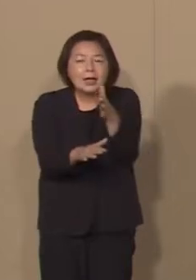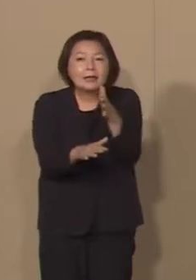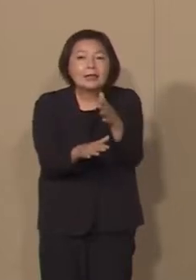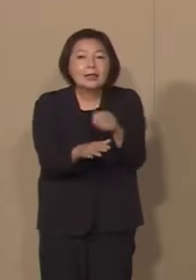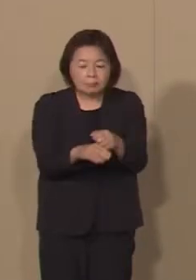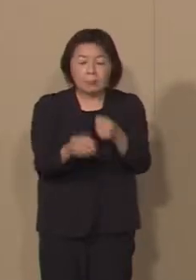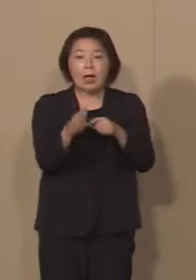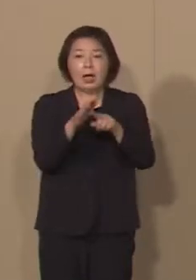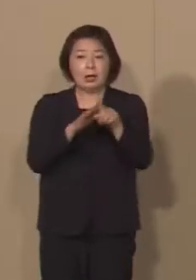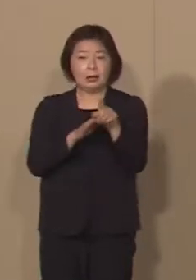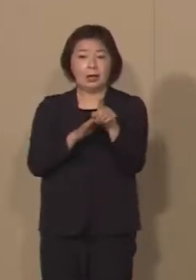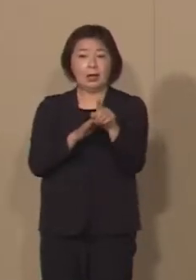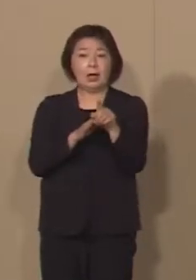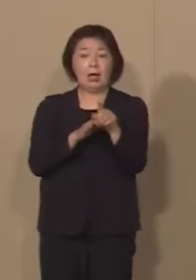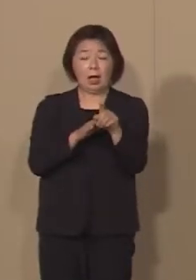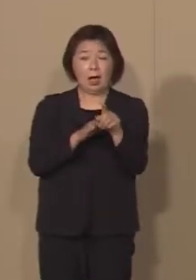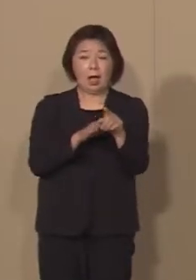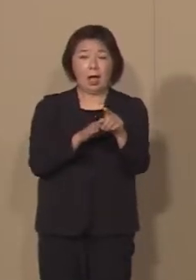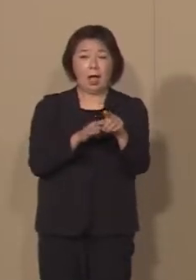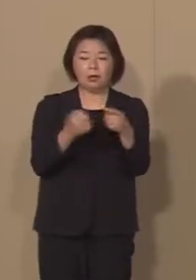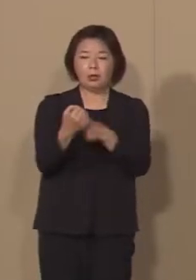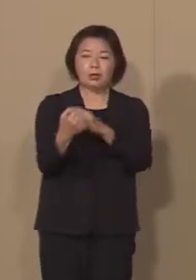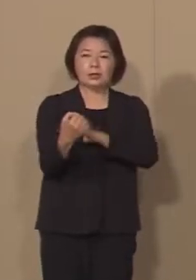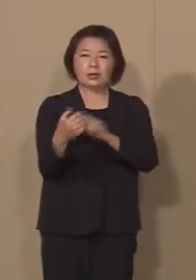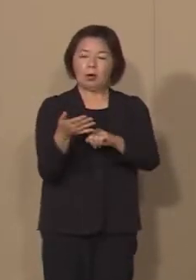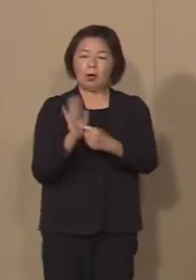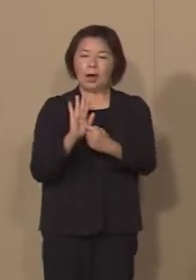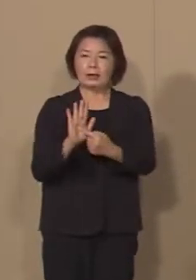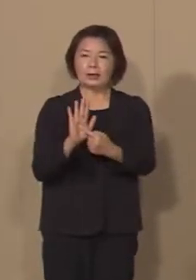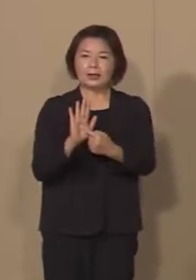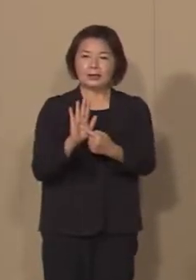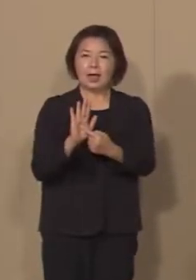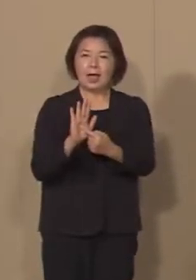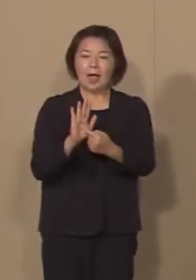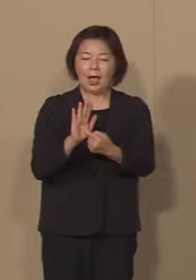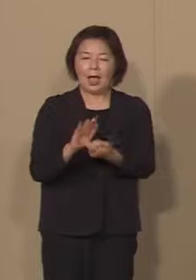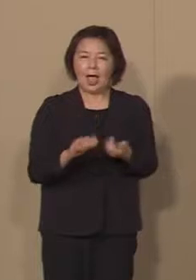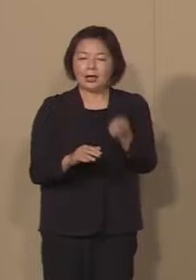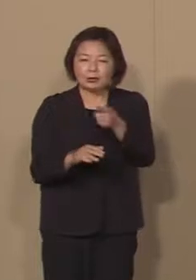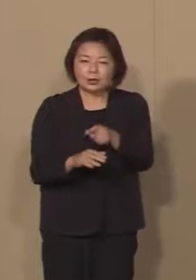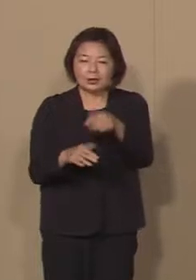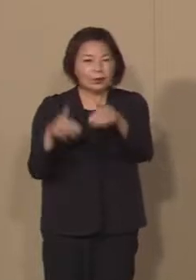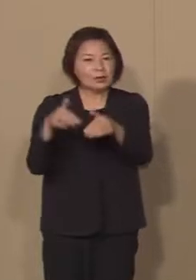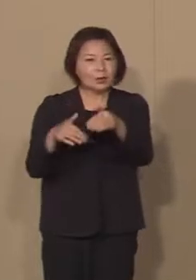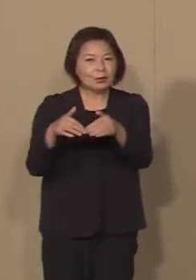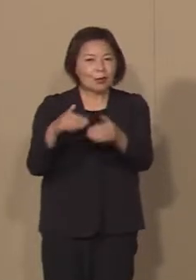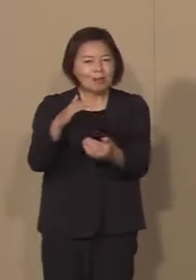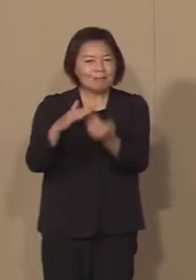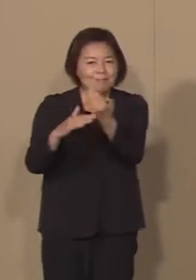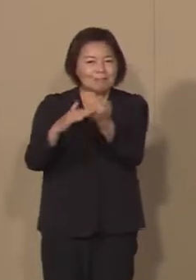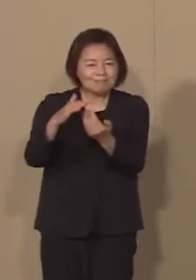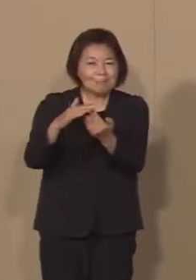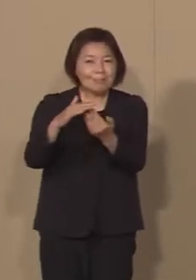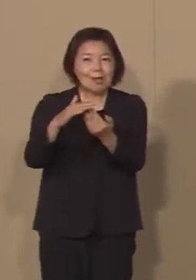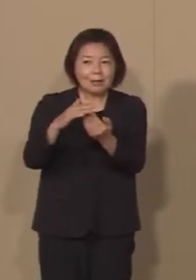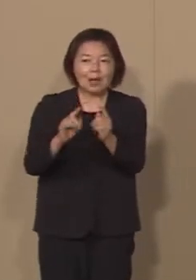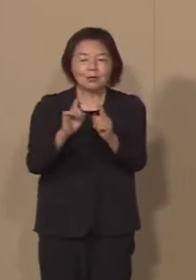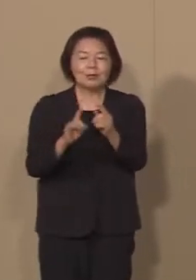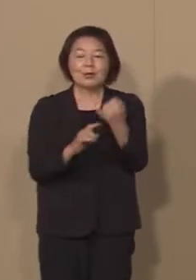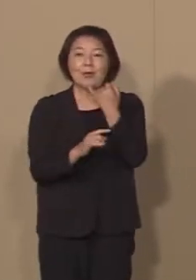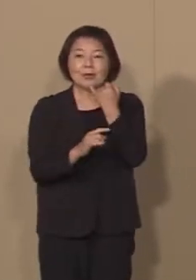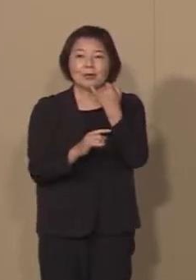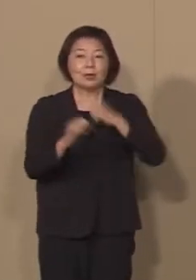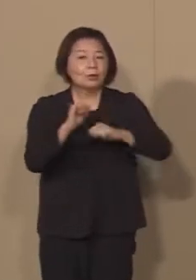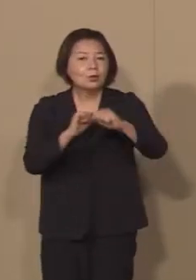してリスクを取ってそうですそう月今選挙も受からなくてもいいと思ってあの行動をする人たちが